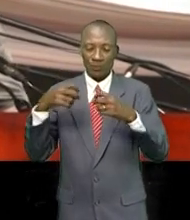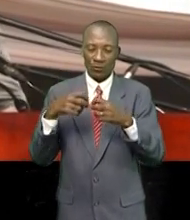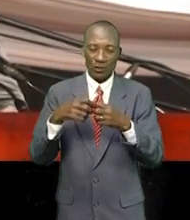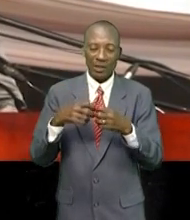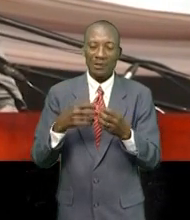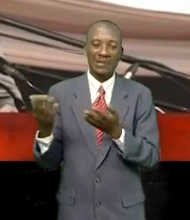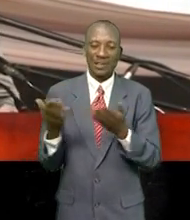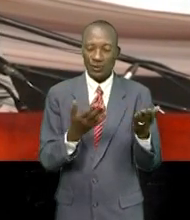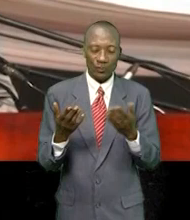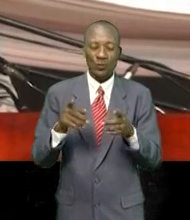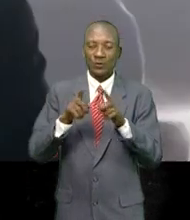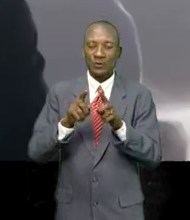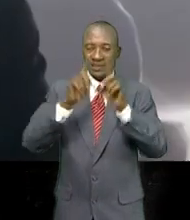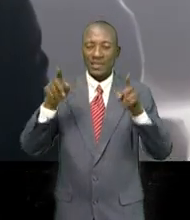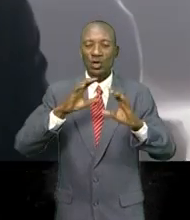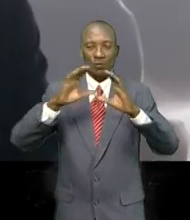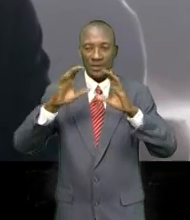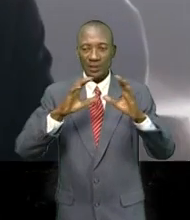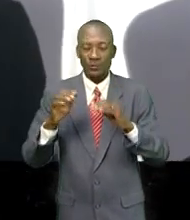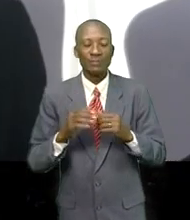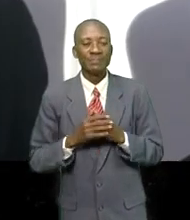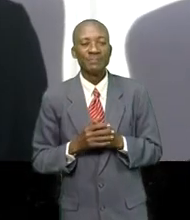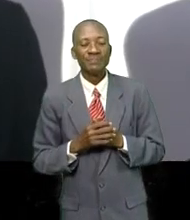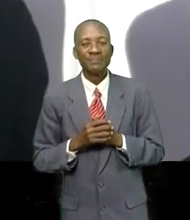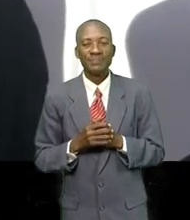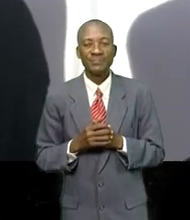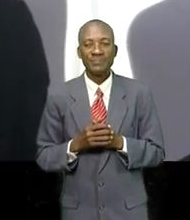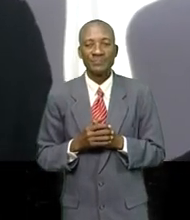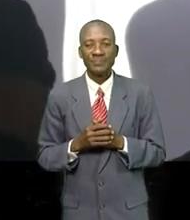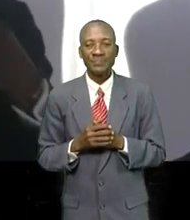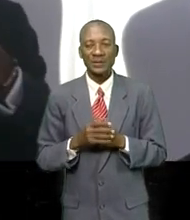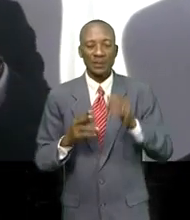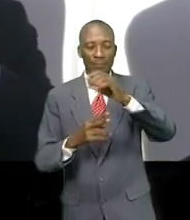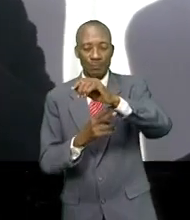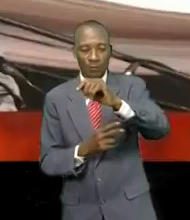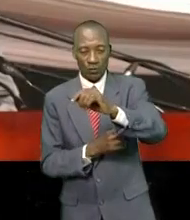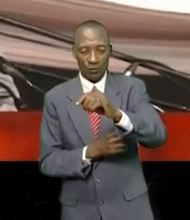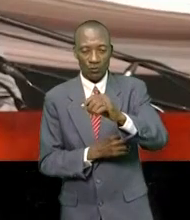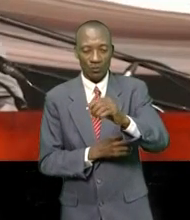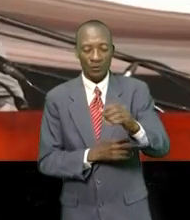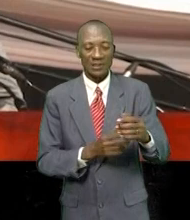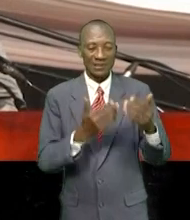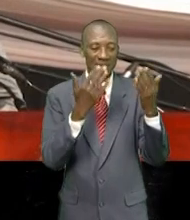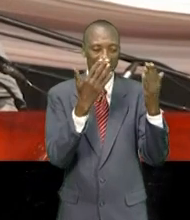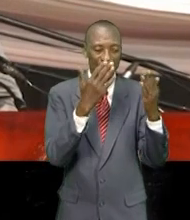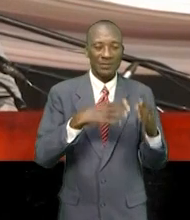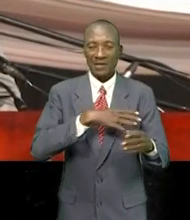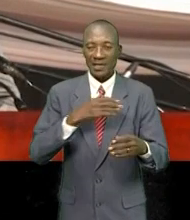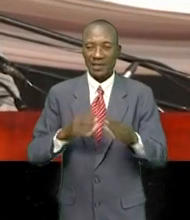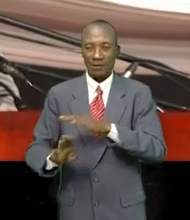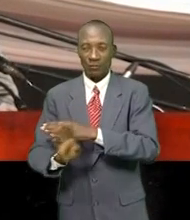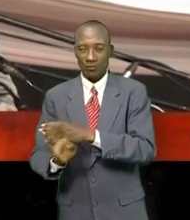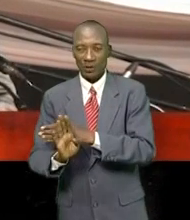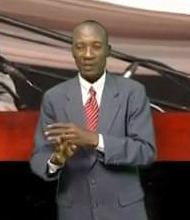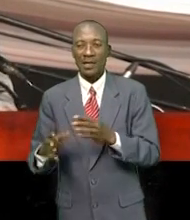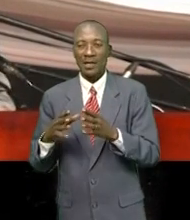des télécommunications. Par ailleurs, ce pont entre la Zambie et le Botswana, avec connexion à